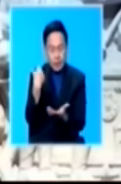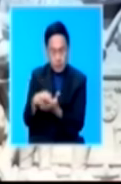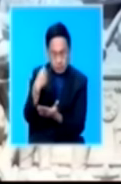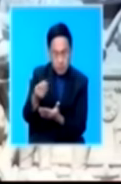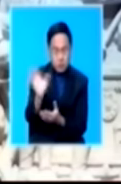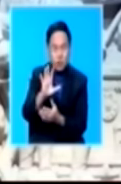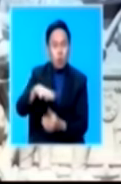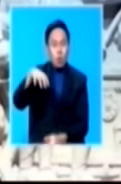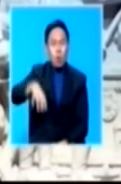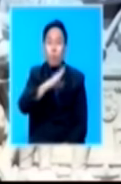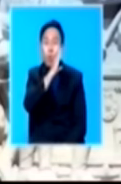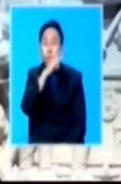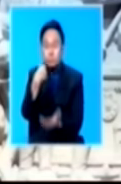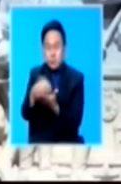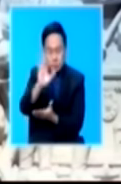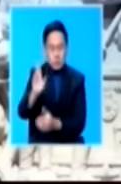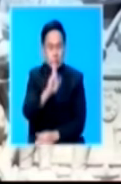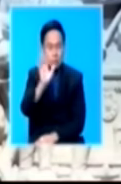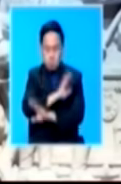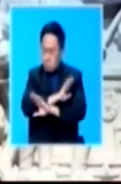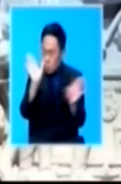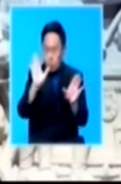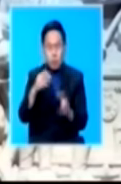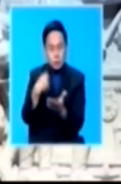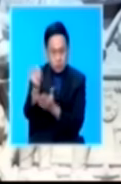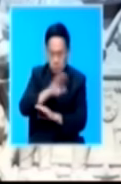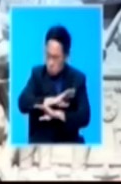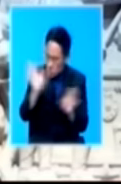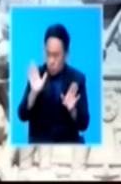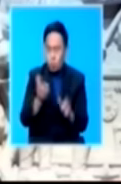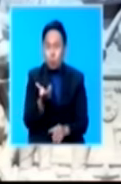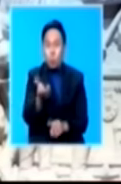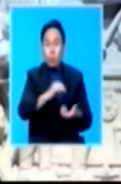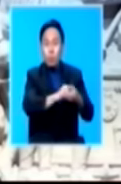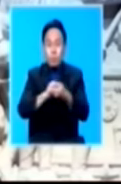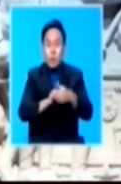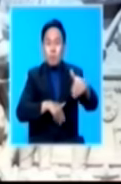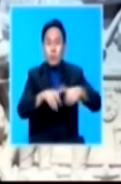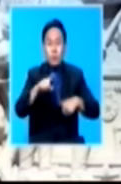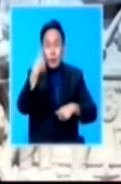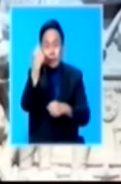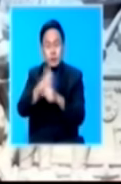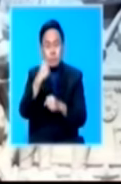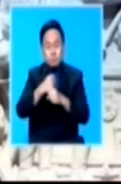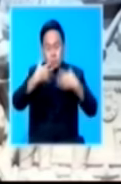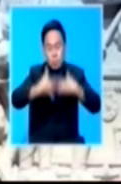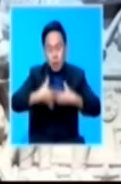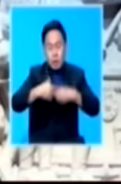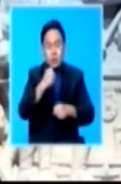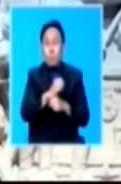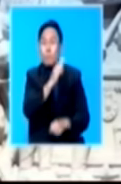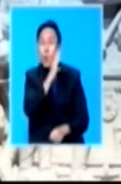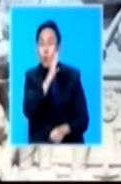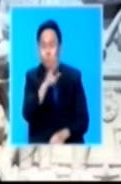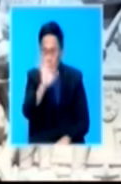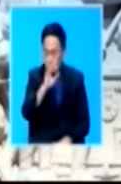ไม่ขายของปลอมเหล่านี้นะถือว่าขอความร่วมมือนะครับใครที่ทำอยู่แล้วคือไม่ถือไม่